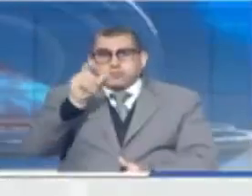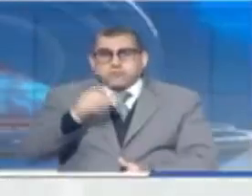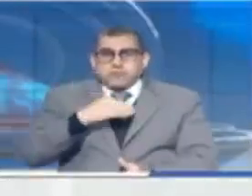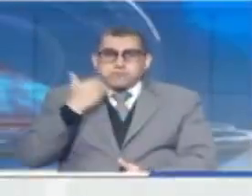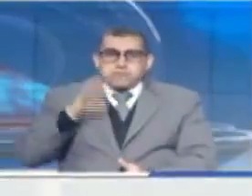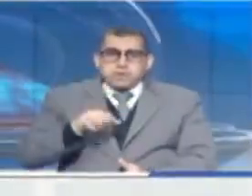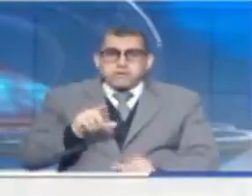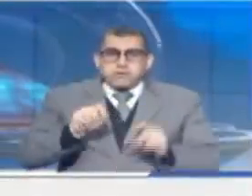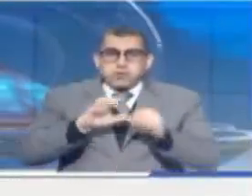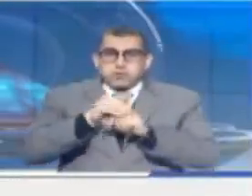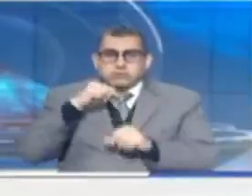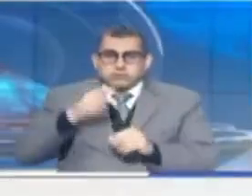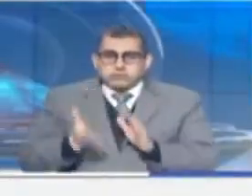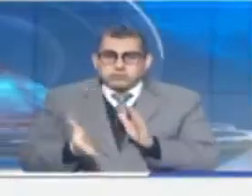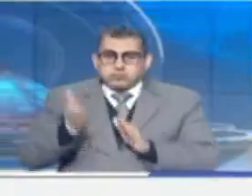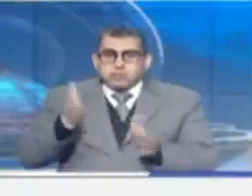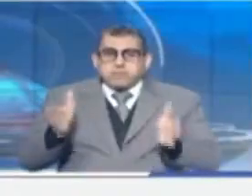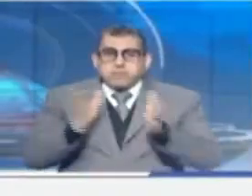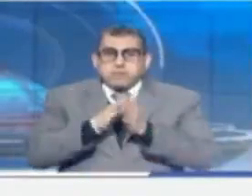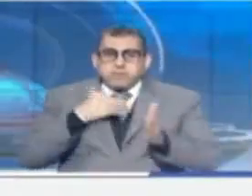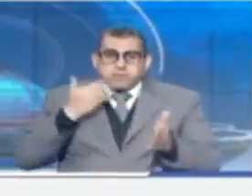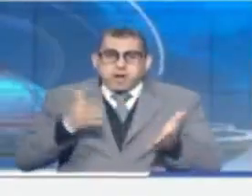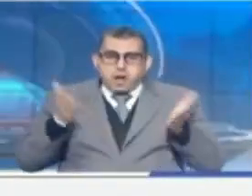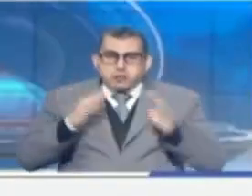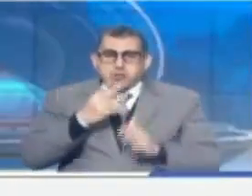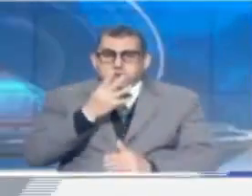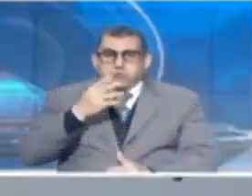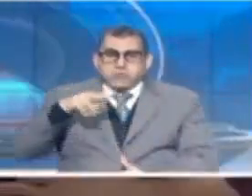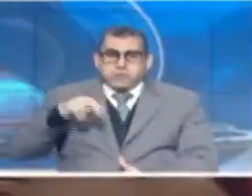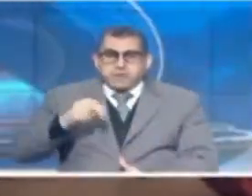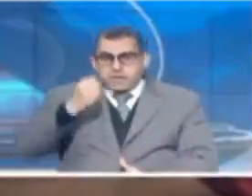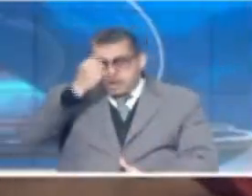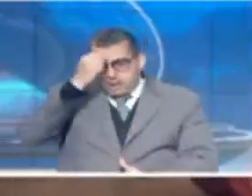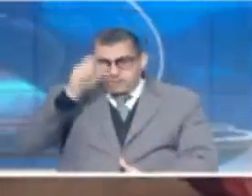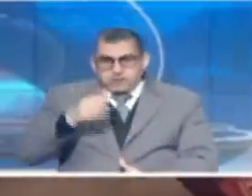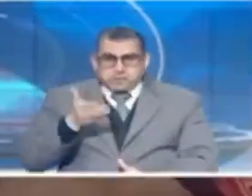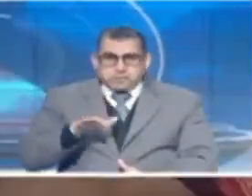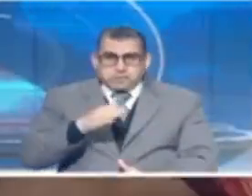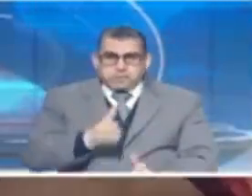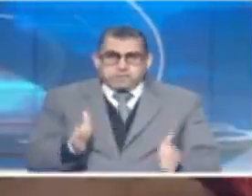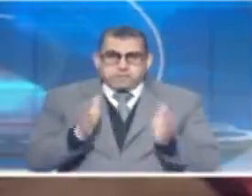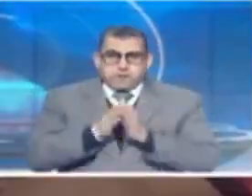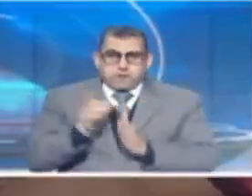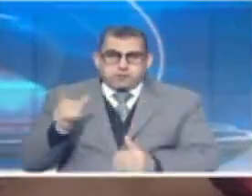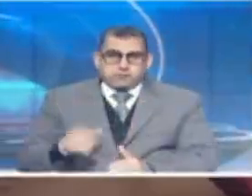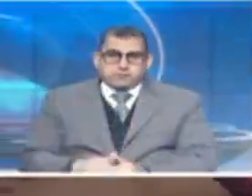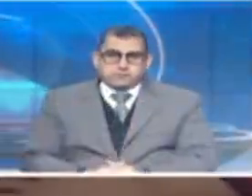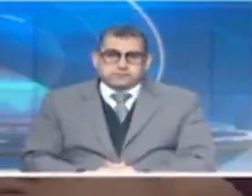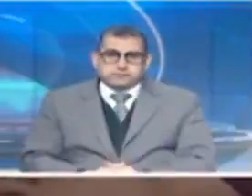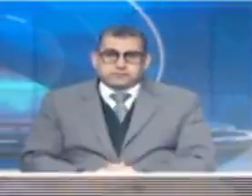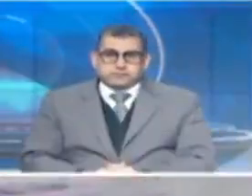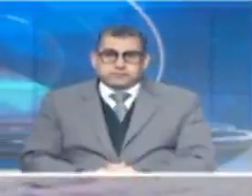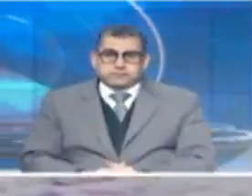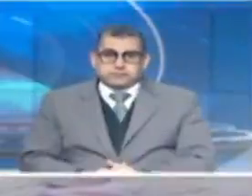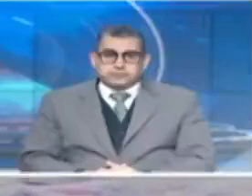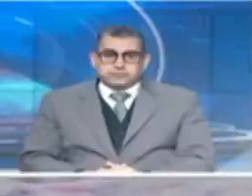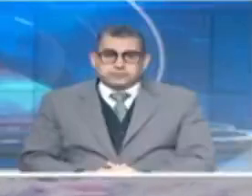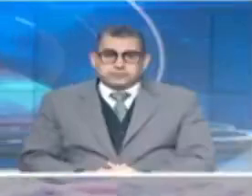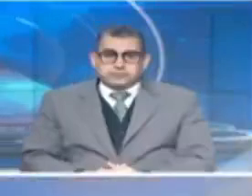جديدة بالفيروس، ما يرفع إجمالي الوفيات إلى أكثر من 84 ألف حالة.